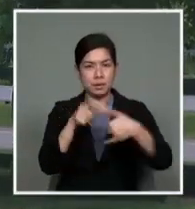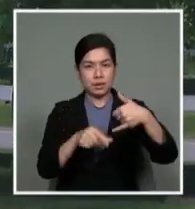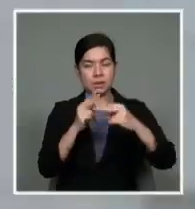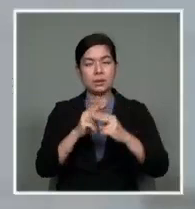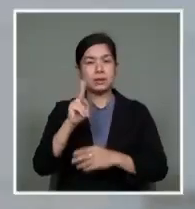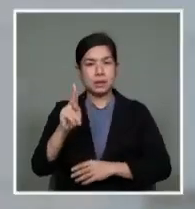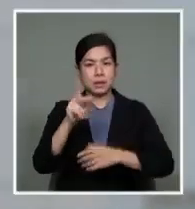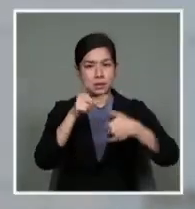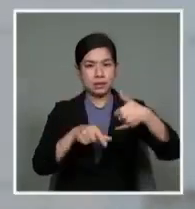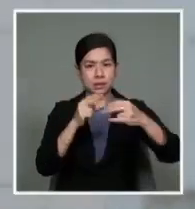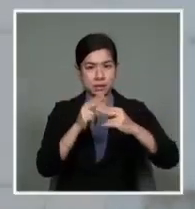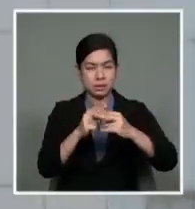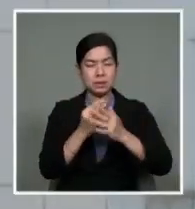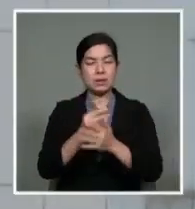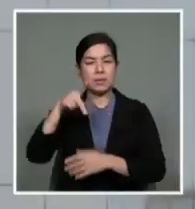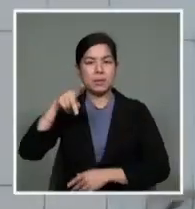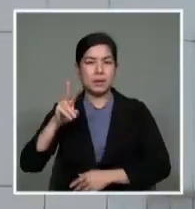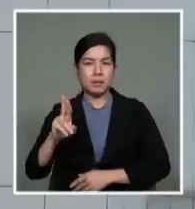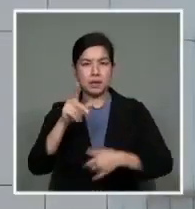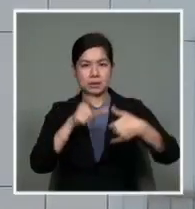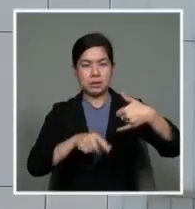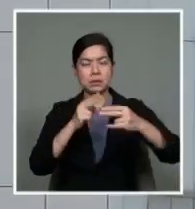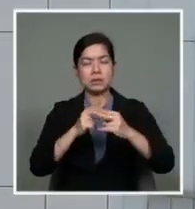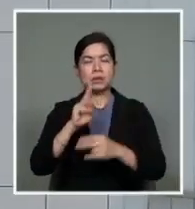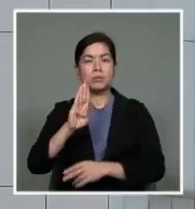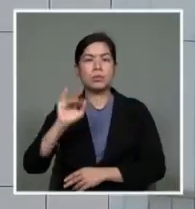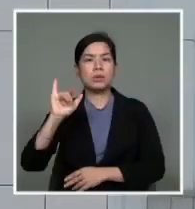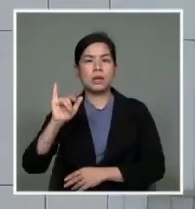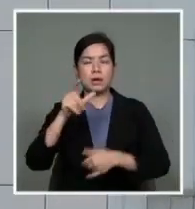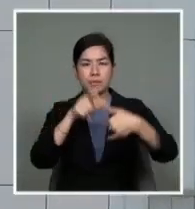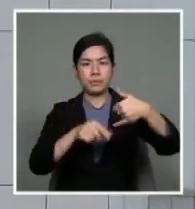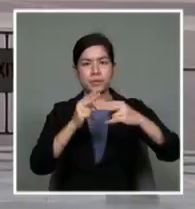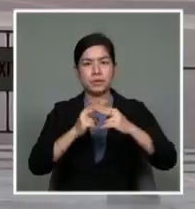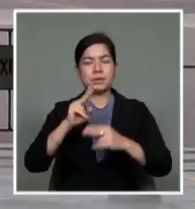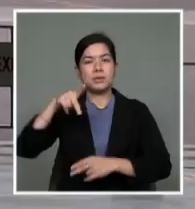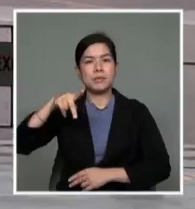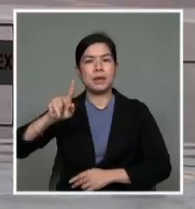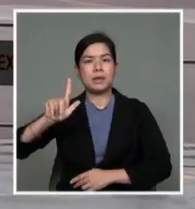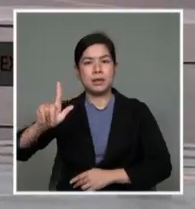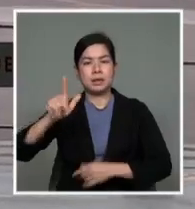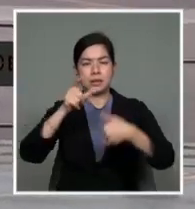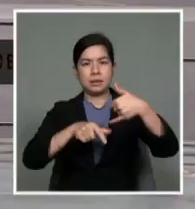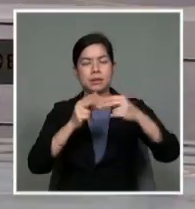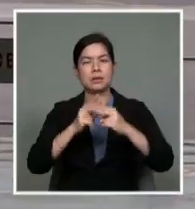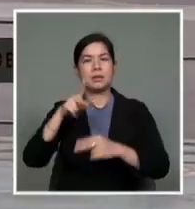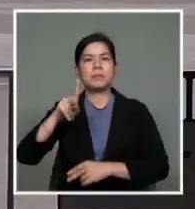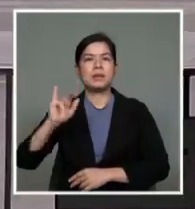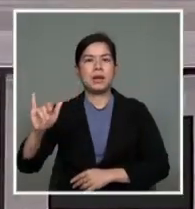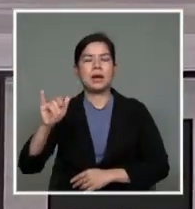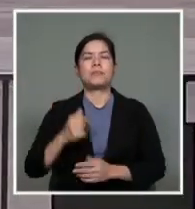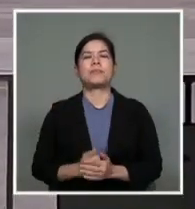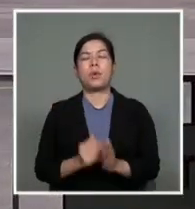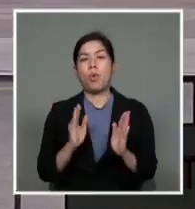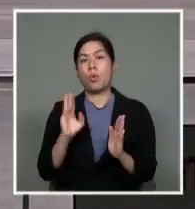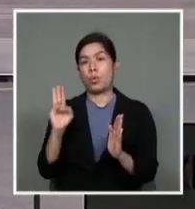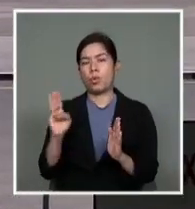คุณเพียรพันธ์สาลีรัฐวิภาคคุณบุญทักษ์หวังเจริญคุณไพรินทร์ชูโชติถาวรและคุณปิยสวัสดิ์อมรนันท์จะ